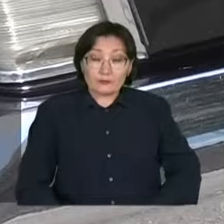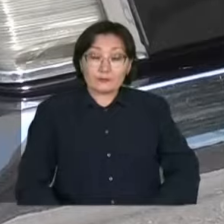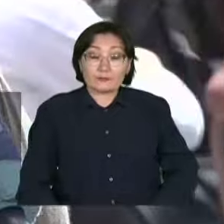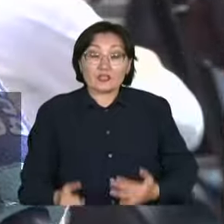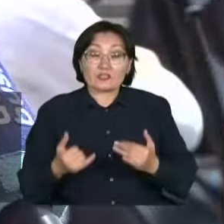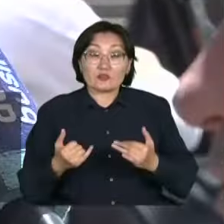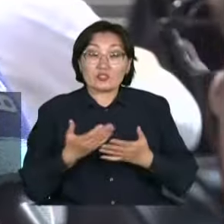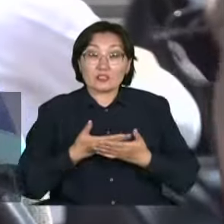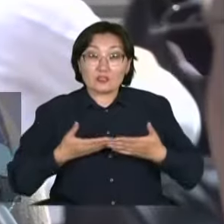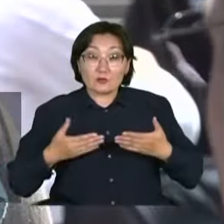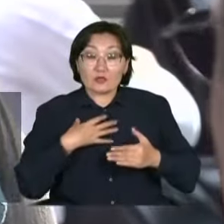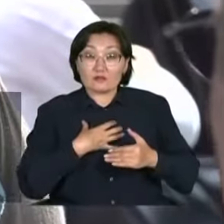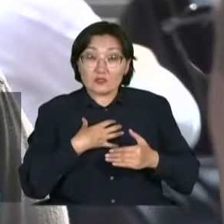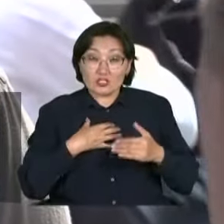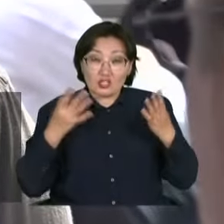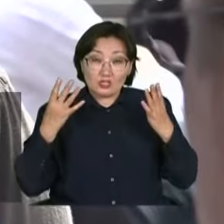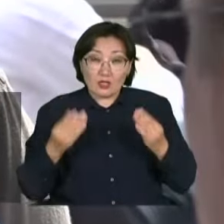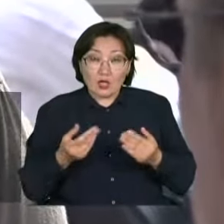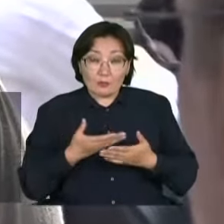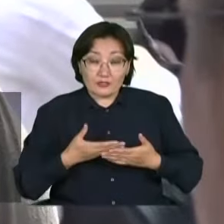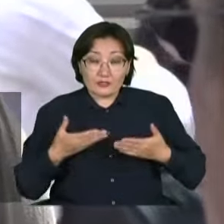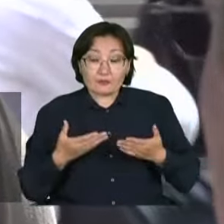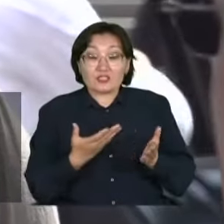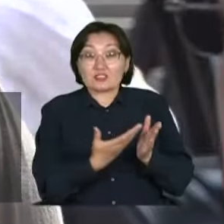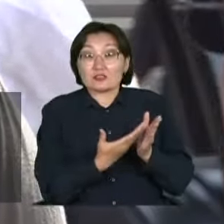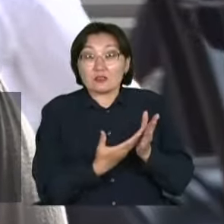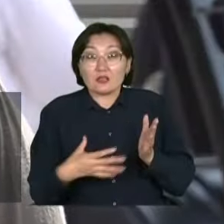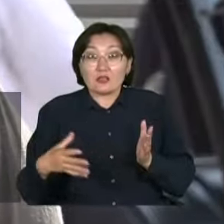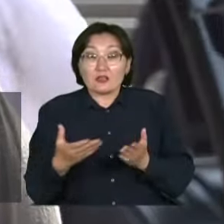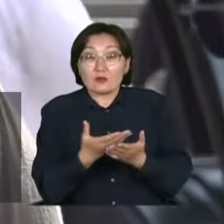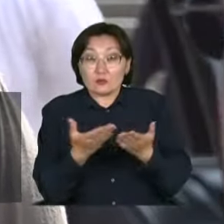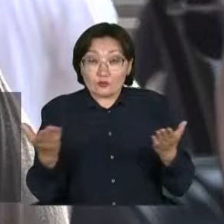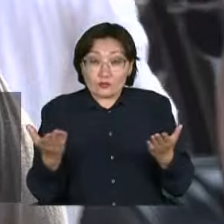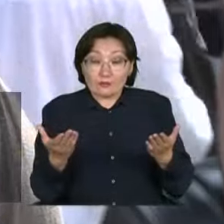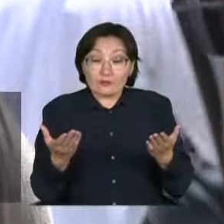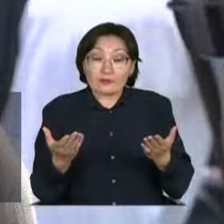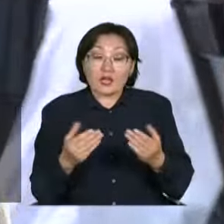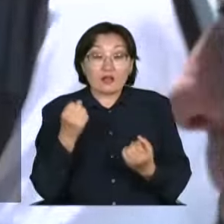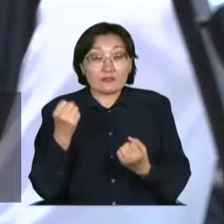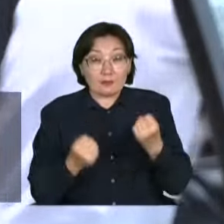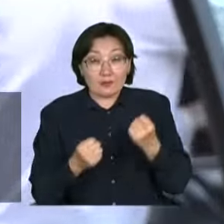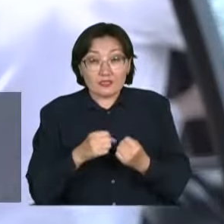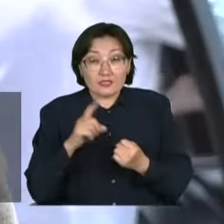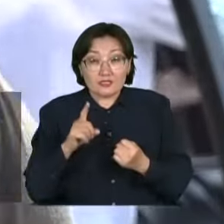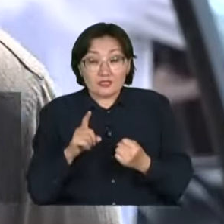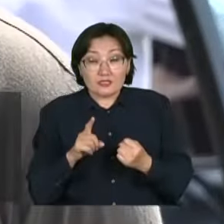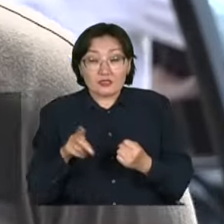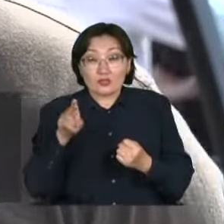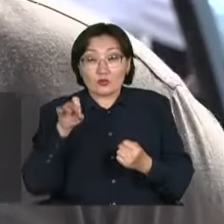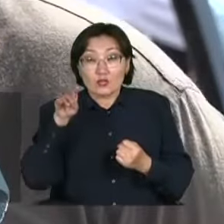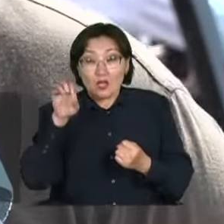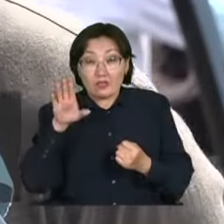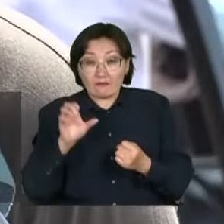нас знаменательный день. Мы представляем на всеобщее обозрение автомобиль Димаша Кунаева